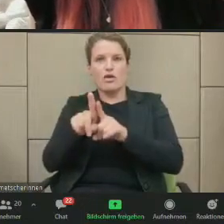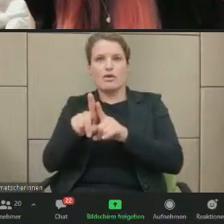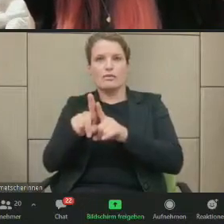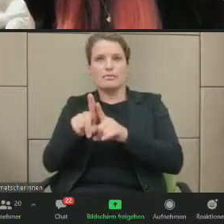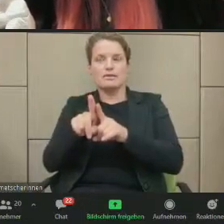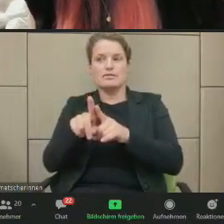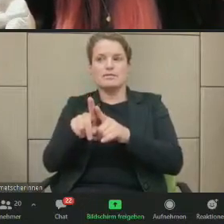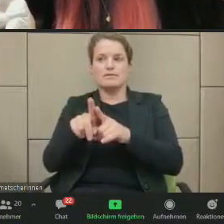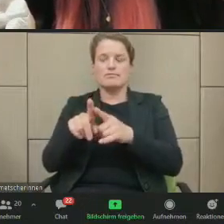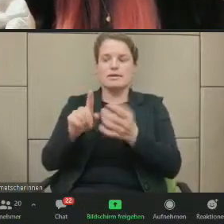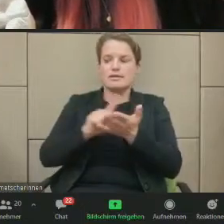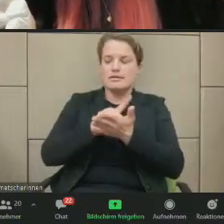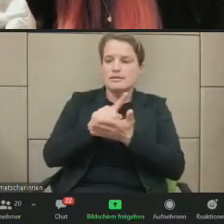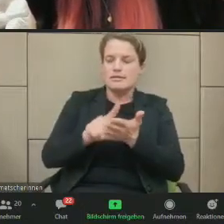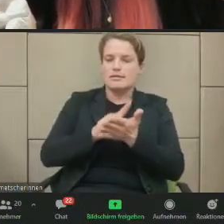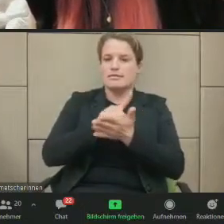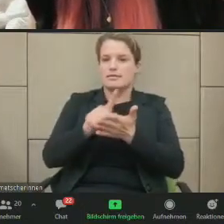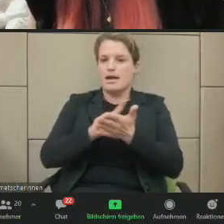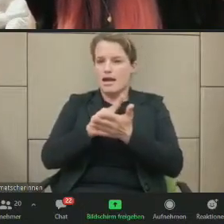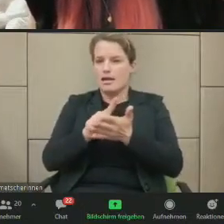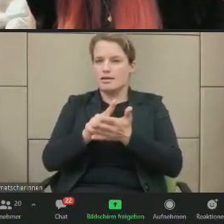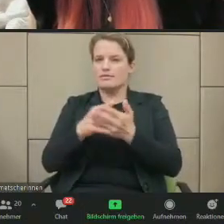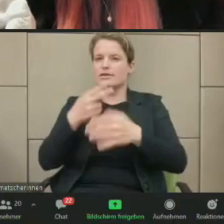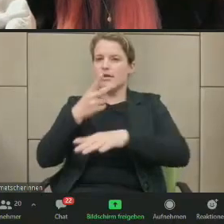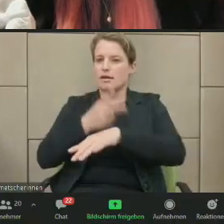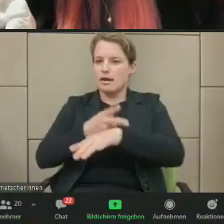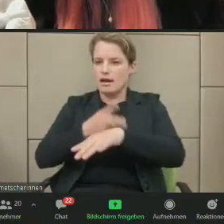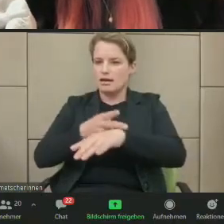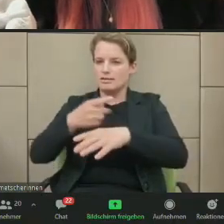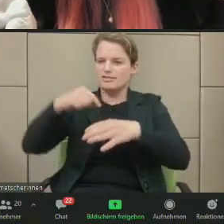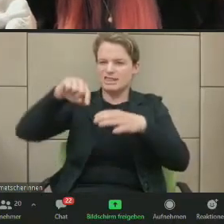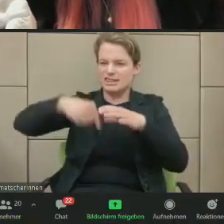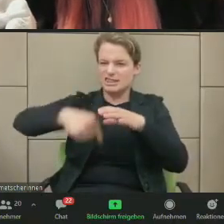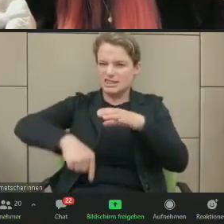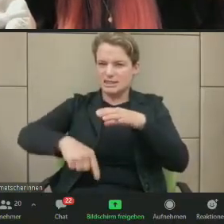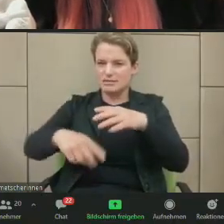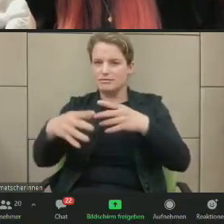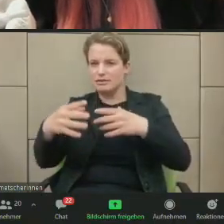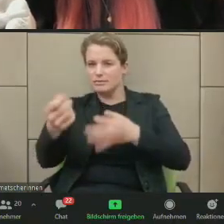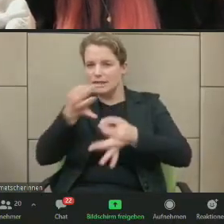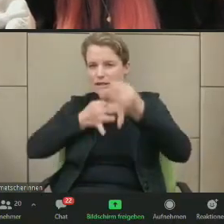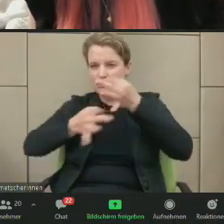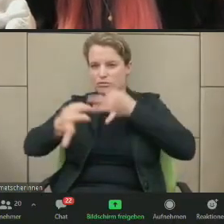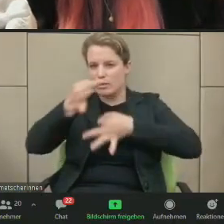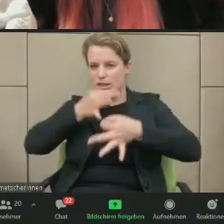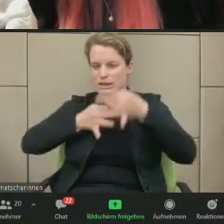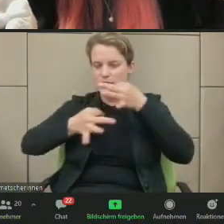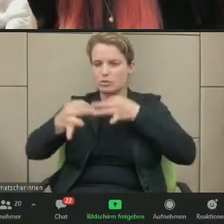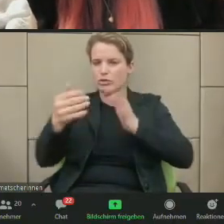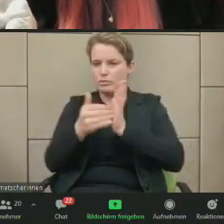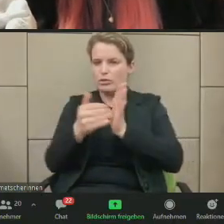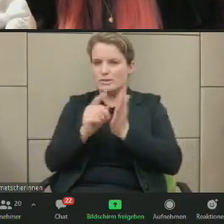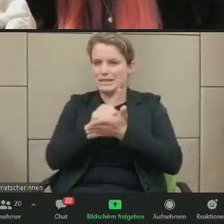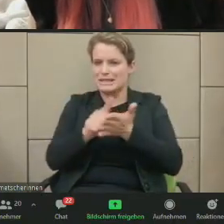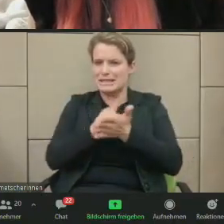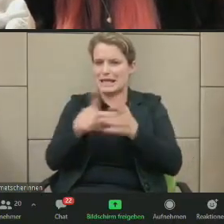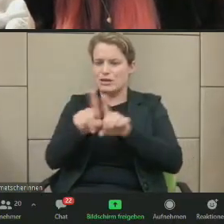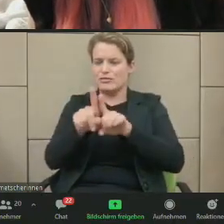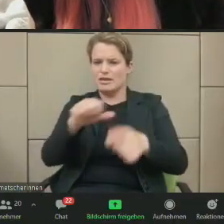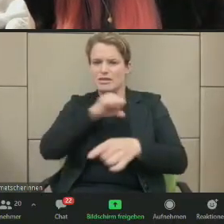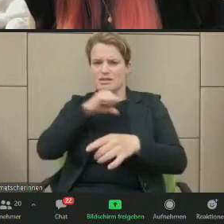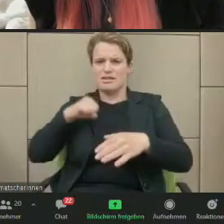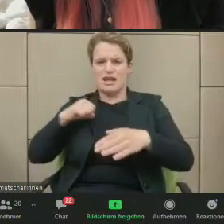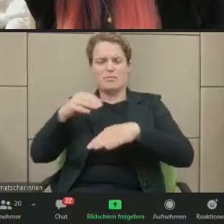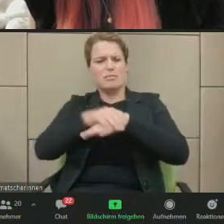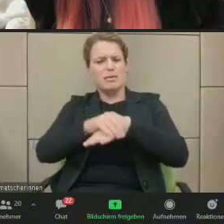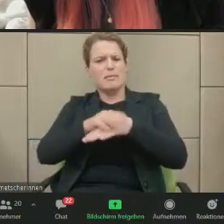die Krankheit zu informieren, um einmal sich selbst besser kennenzulernen. Wie lange hat das